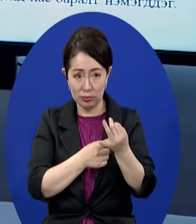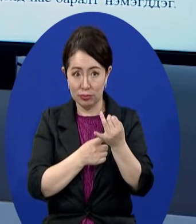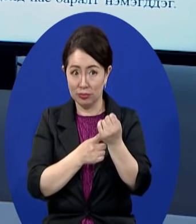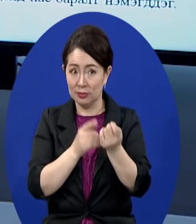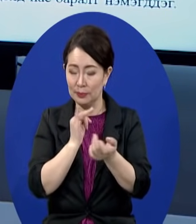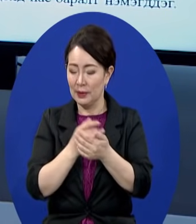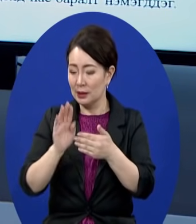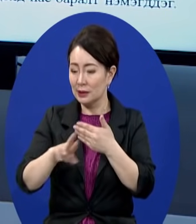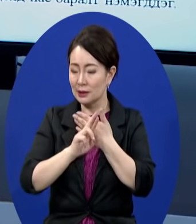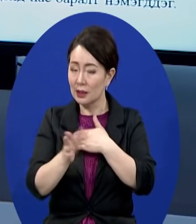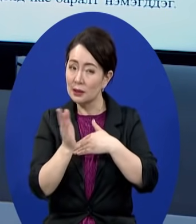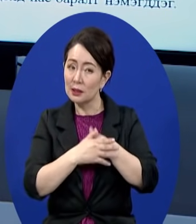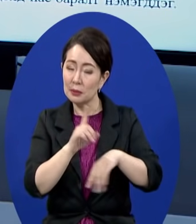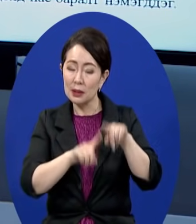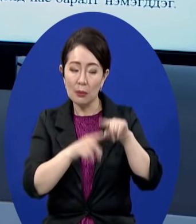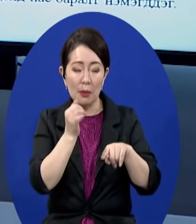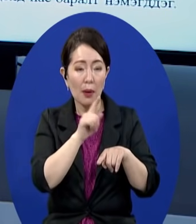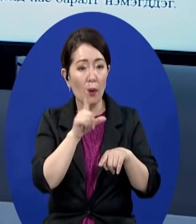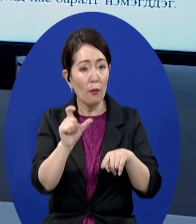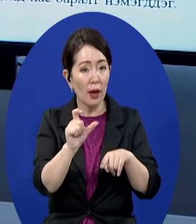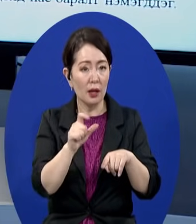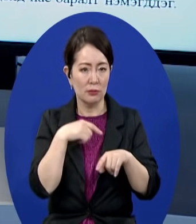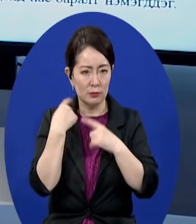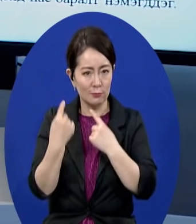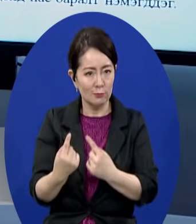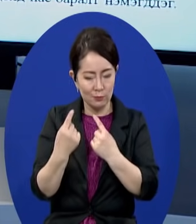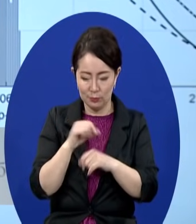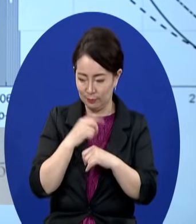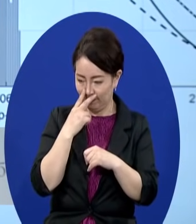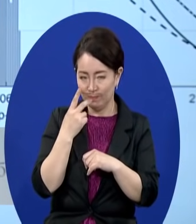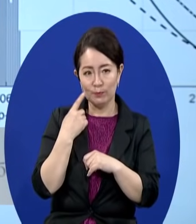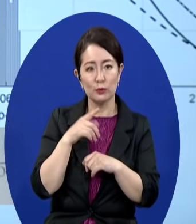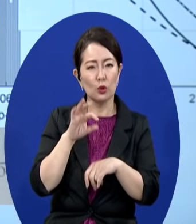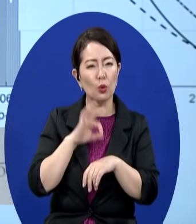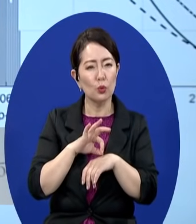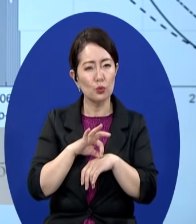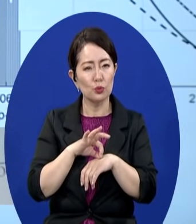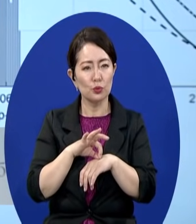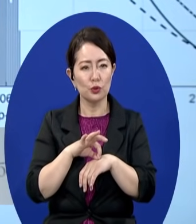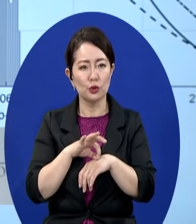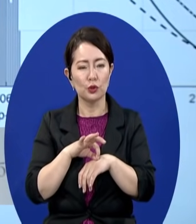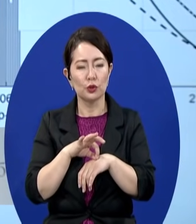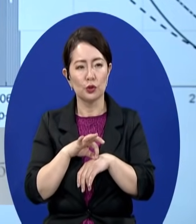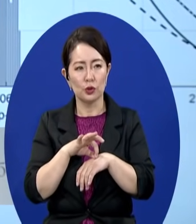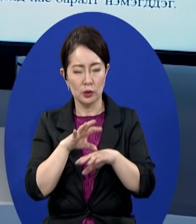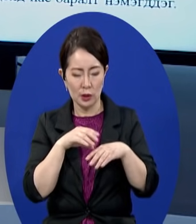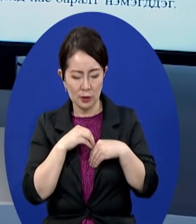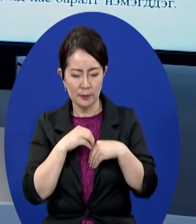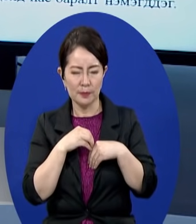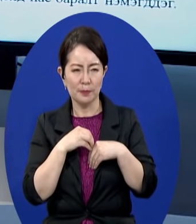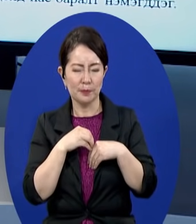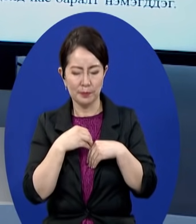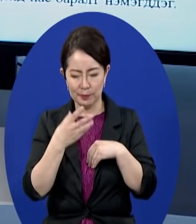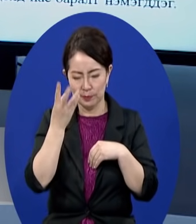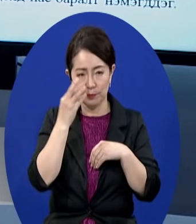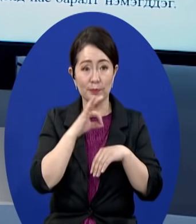цаашдаа юу нас оролтын төлөв байдал юу ямар байх вэ гэж ийм хүлээлт бас манай иргэдийн дунд байх шиг байна. Өвчлөлтсөн мас нэг одоо сэтгэл зовоонсон асуудал болж